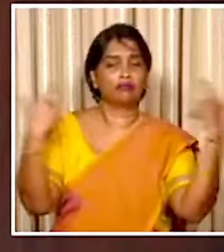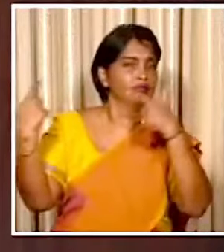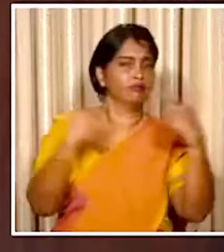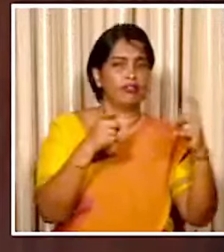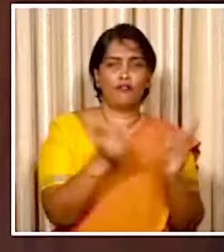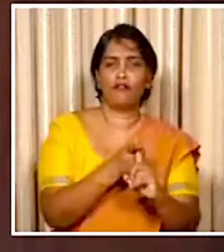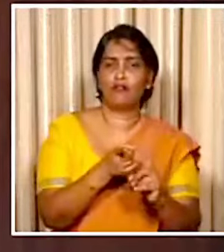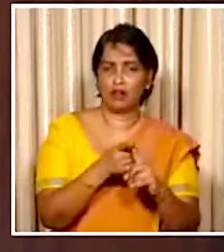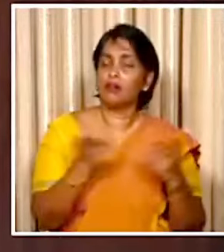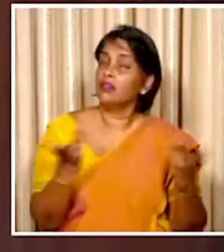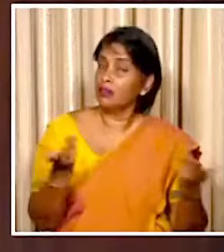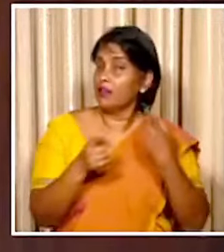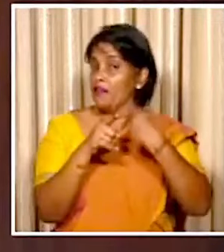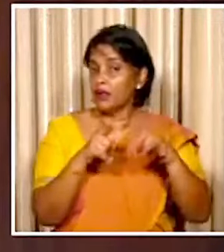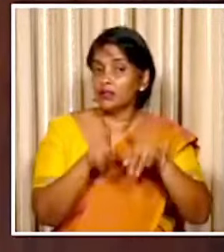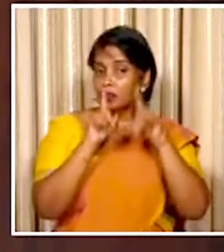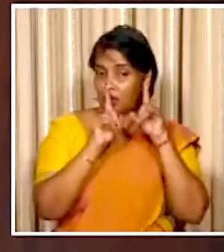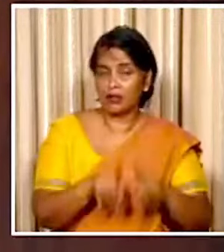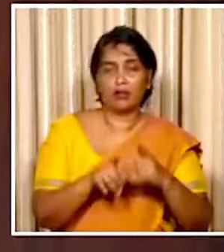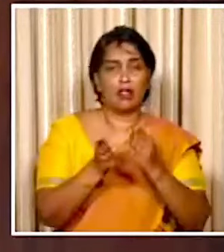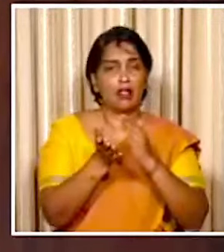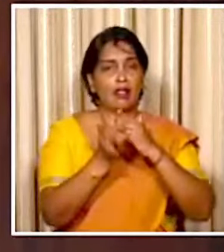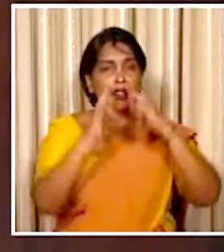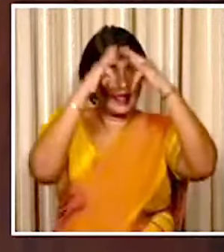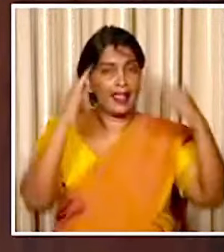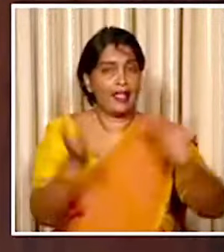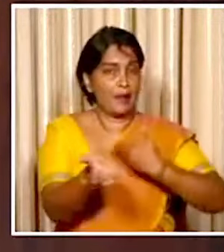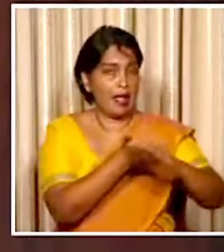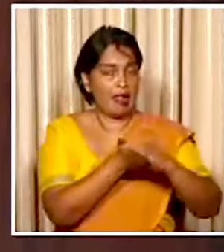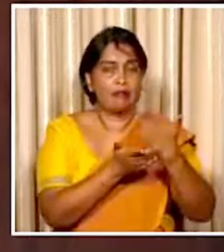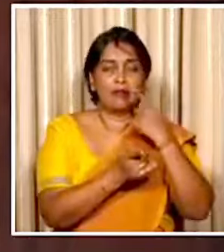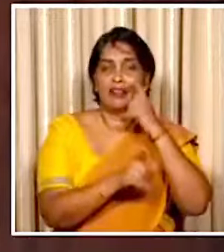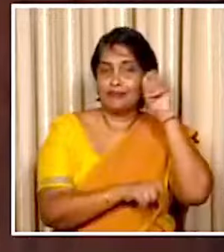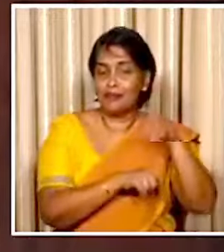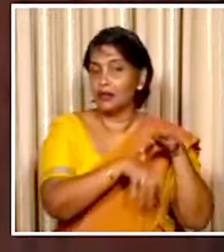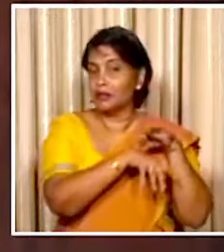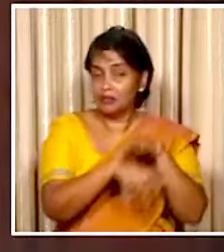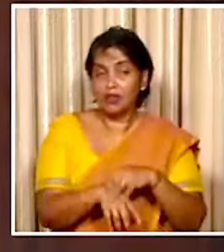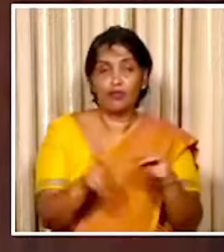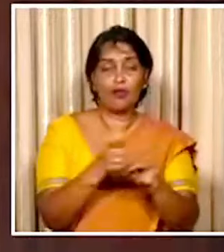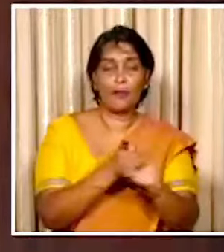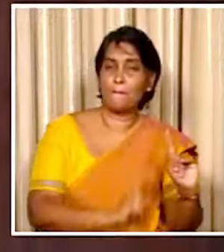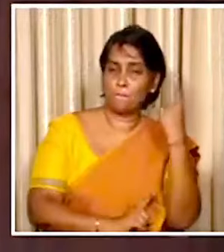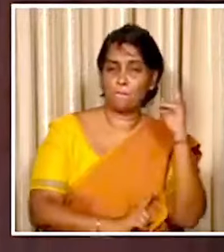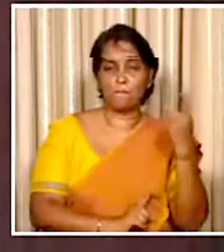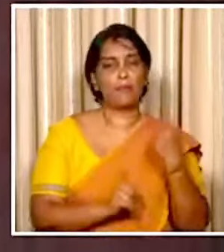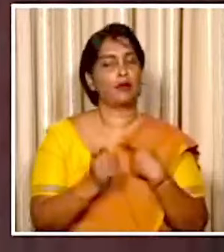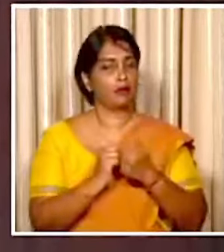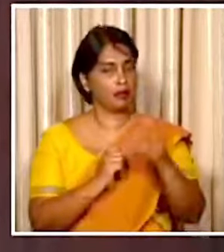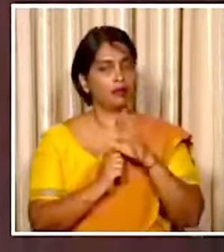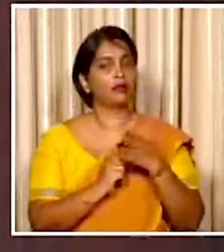ගහ ගන්නවා ඉතින් ඒ විතරක් නෙමෙයි මේ වගේ කැම්ප් හෙල්පර්ස්ලා විදිහට අරන් යන අයවත් පාවිච්චි කරලා එයාව බලහත්කාරයෙන් යුද භූමියට අරනවා